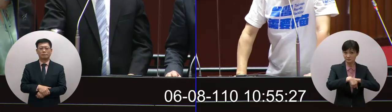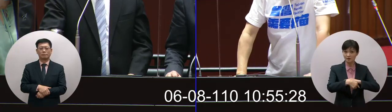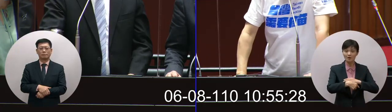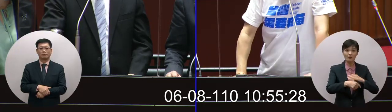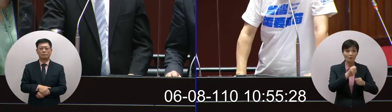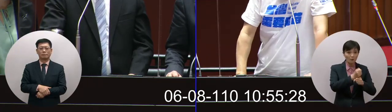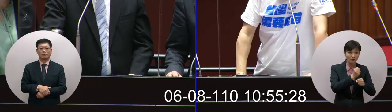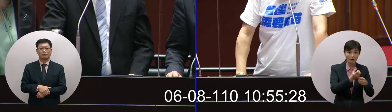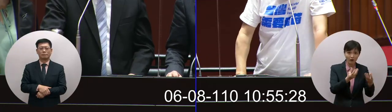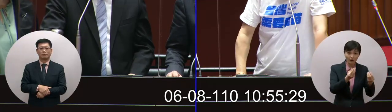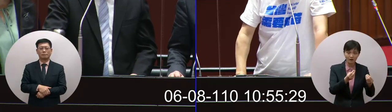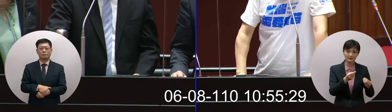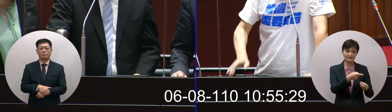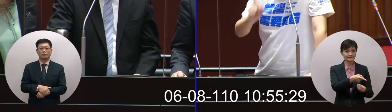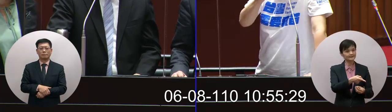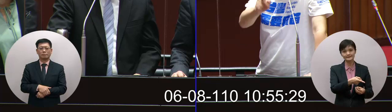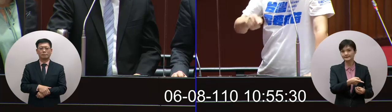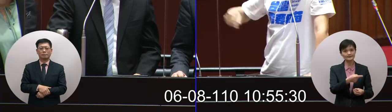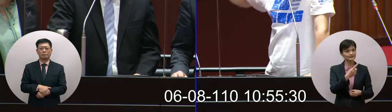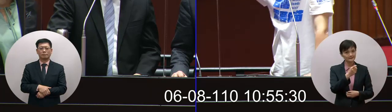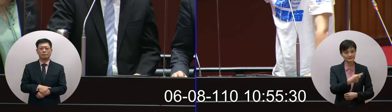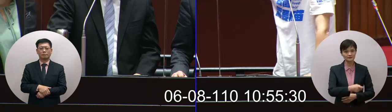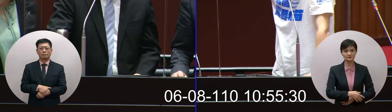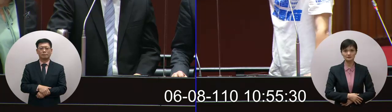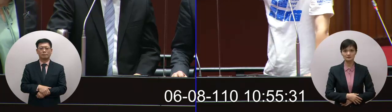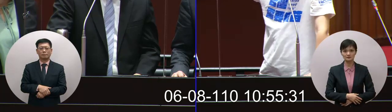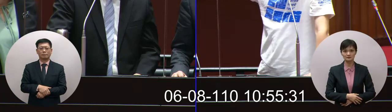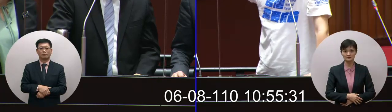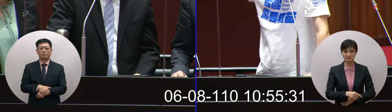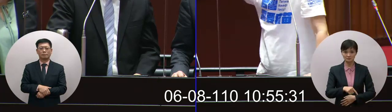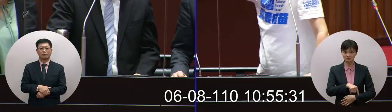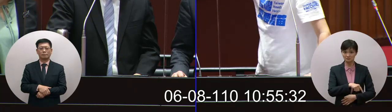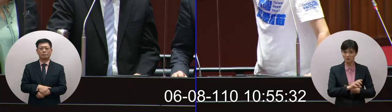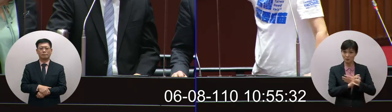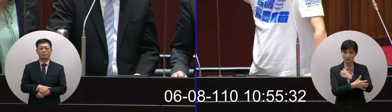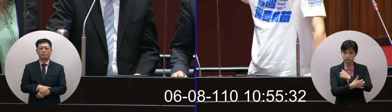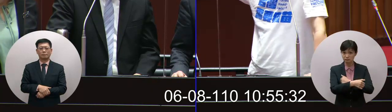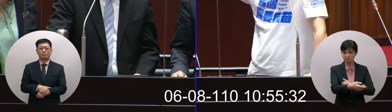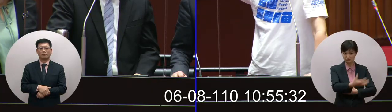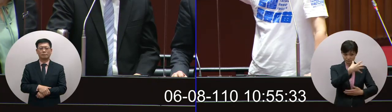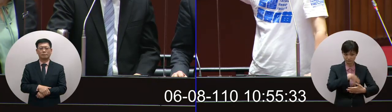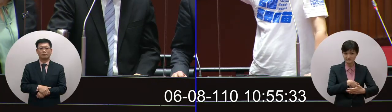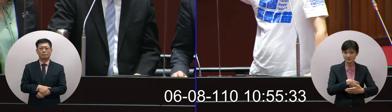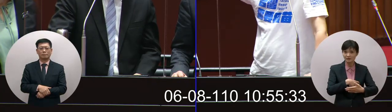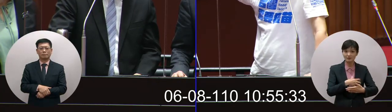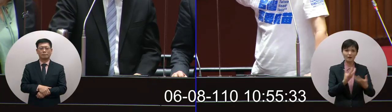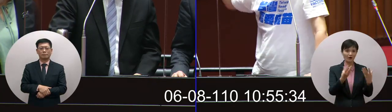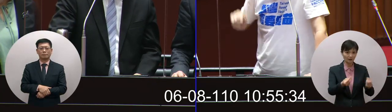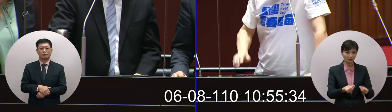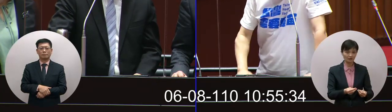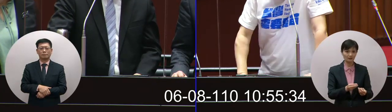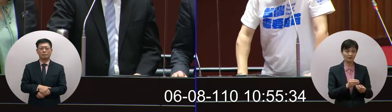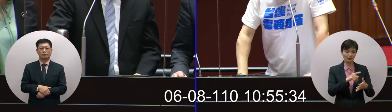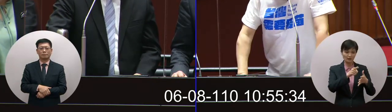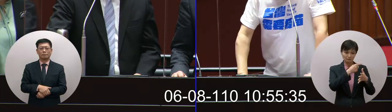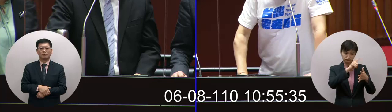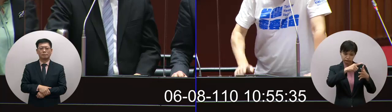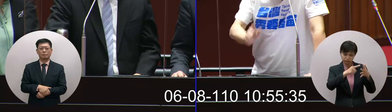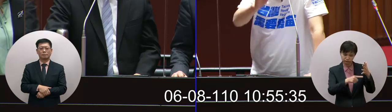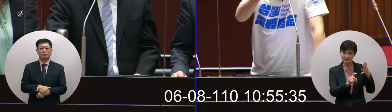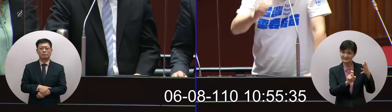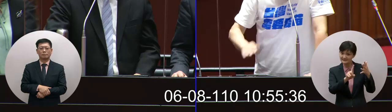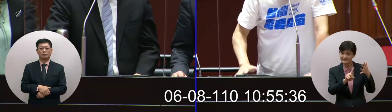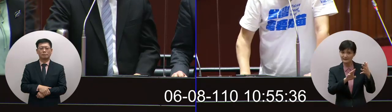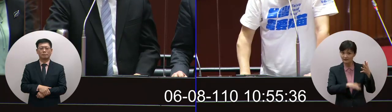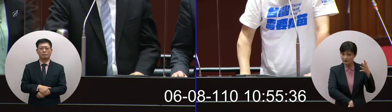能够生产吗？很显然，他们没有被归类，连第11类都没有。这些人，